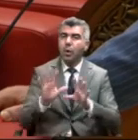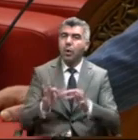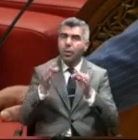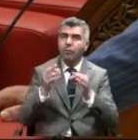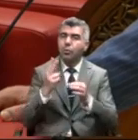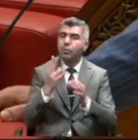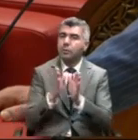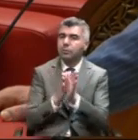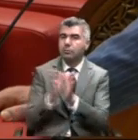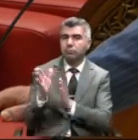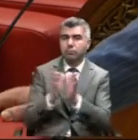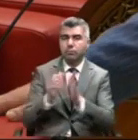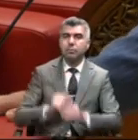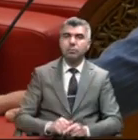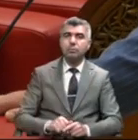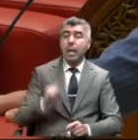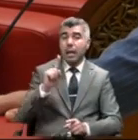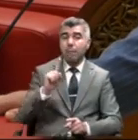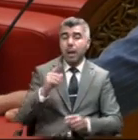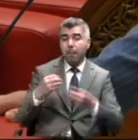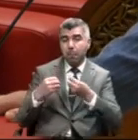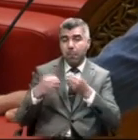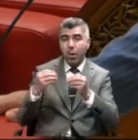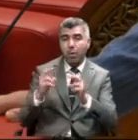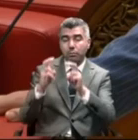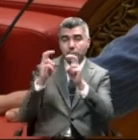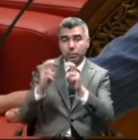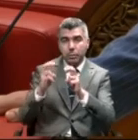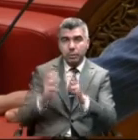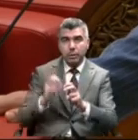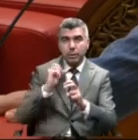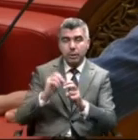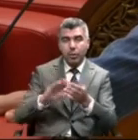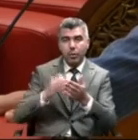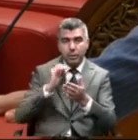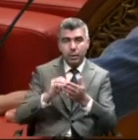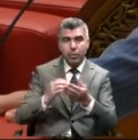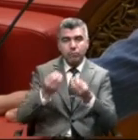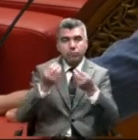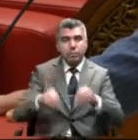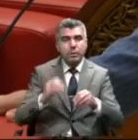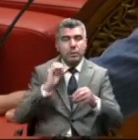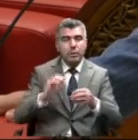الاختيارات اما يبيع بالخساره وغادي يبيع لك غير واحد الغله وغايدير